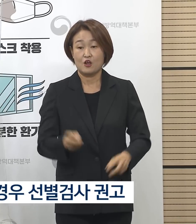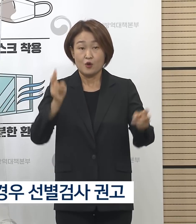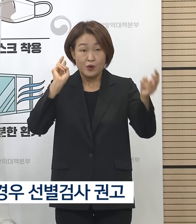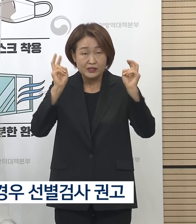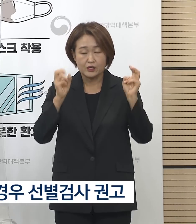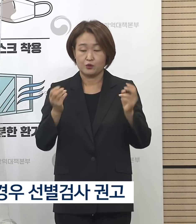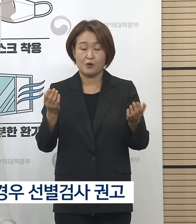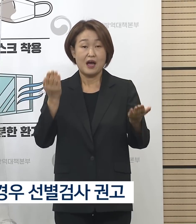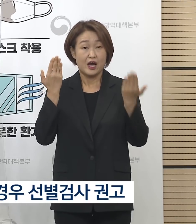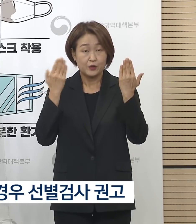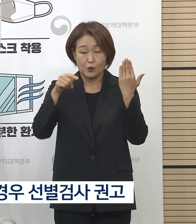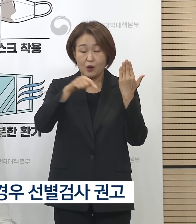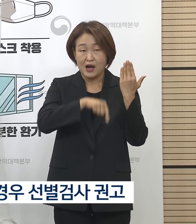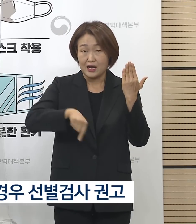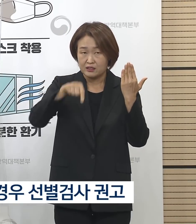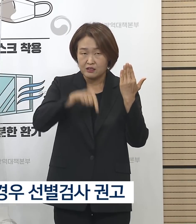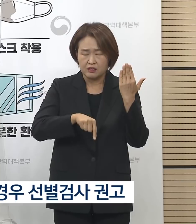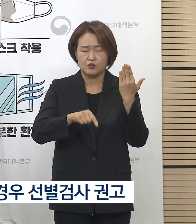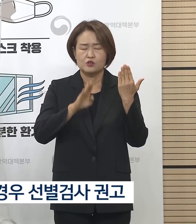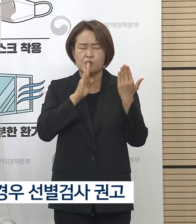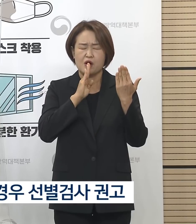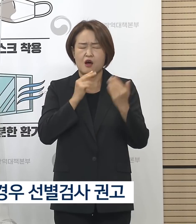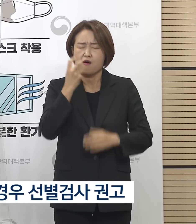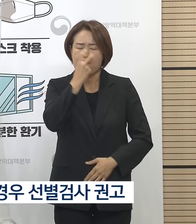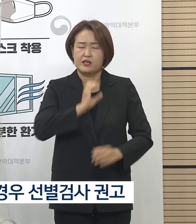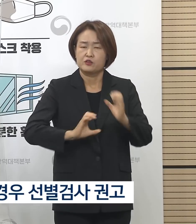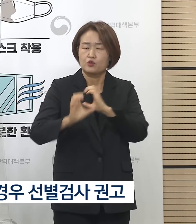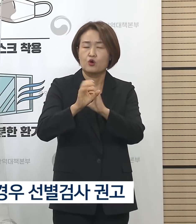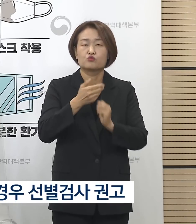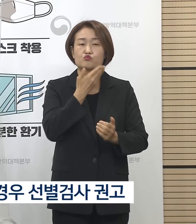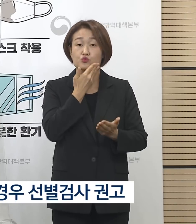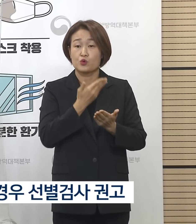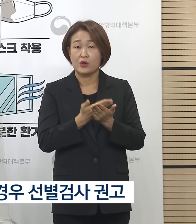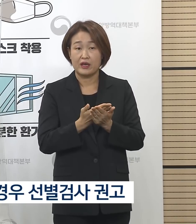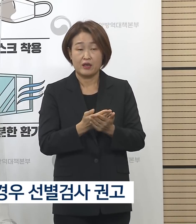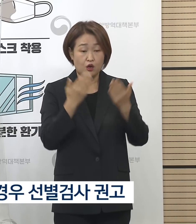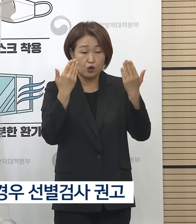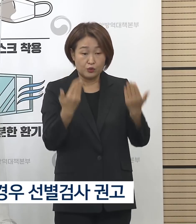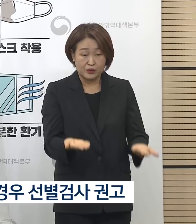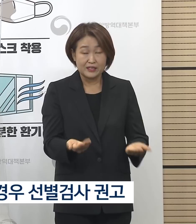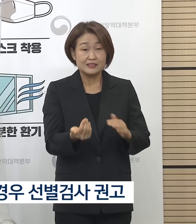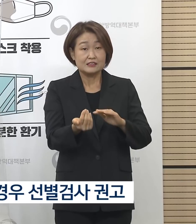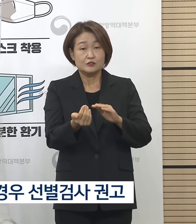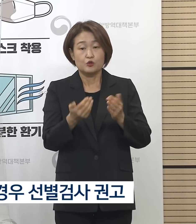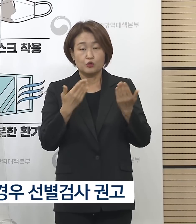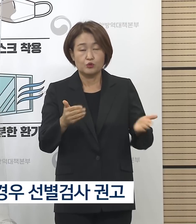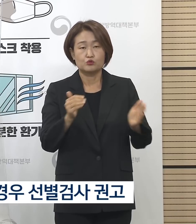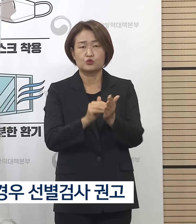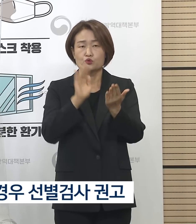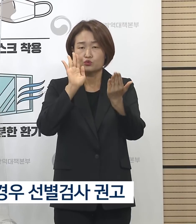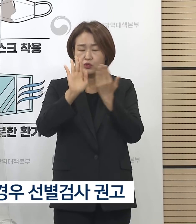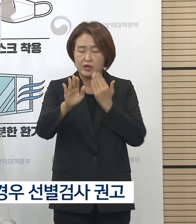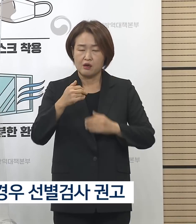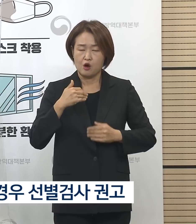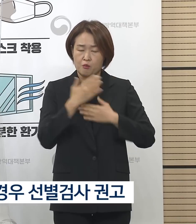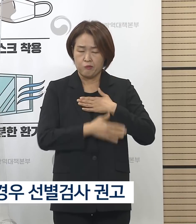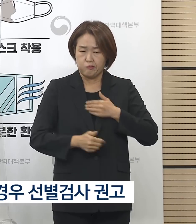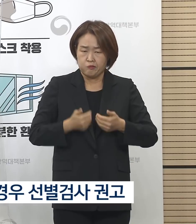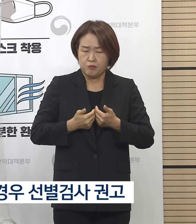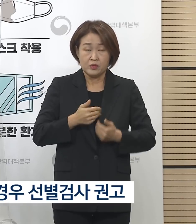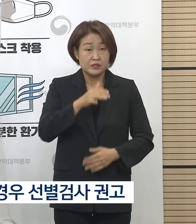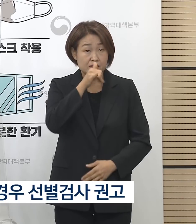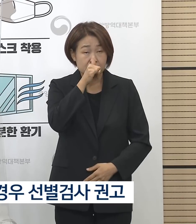직장과 학교 내에서의 감염 관리가 중요합니다. 연휴 이후에 복귀 전에 조금이라도 의심되는 증상이